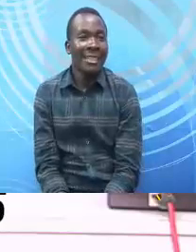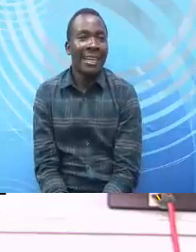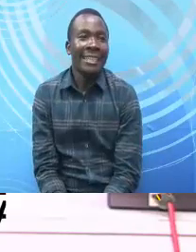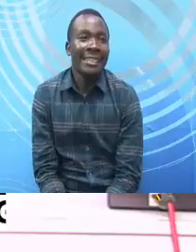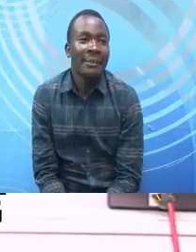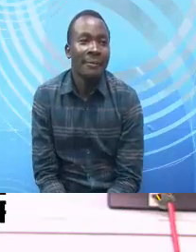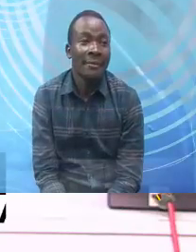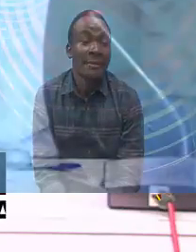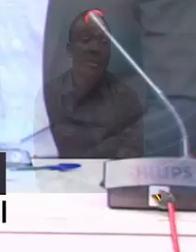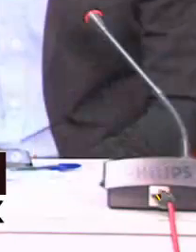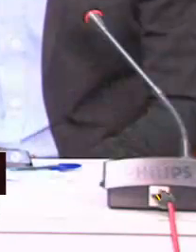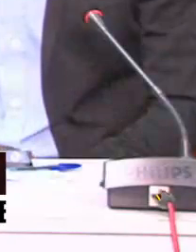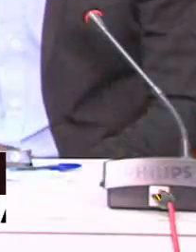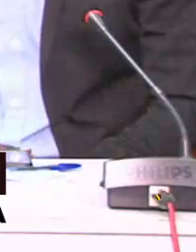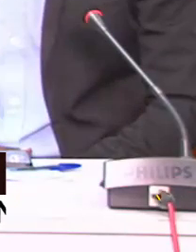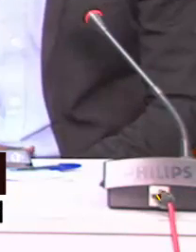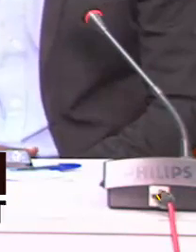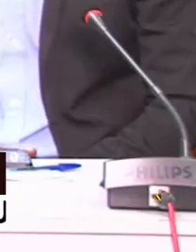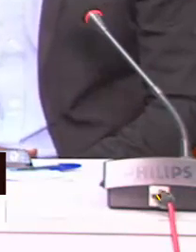murakoze cyane kuva kera